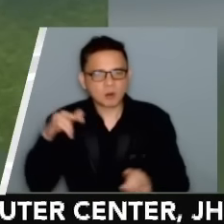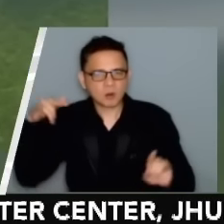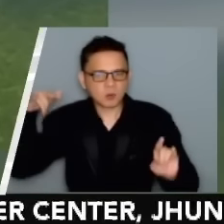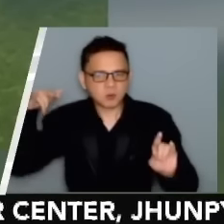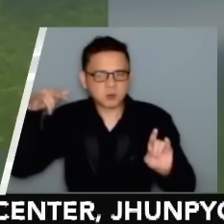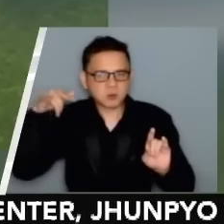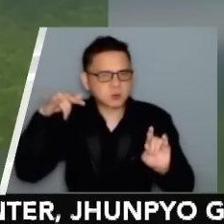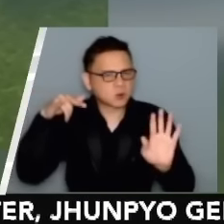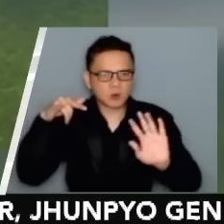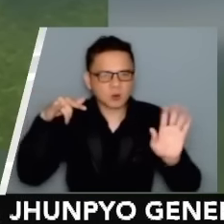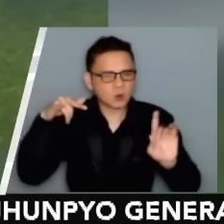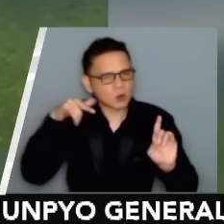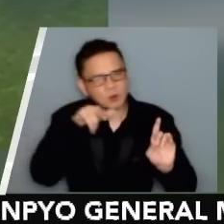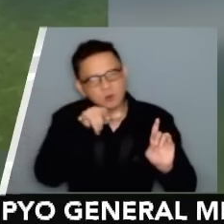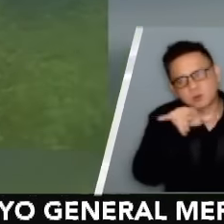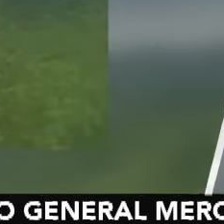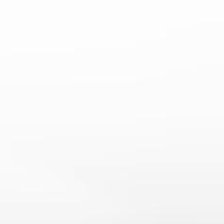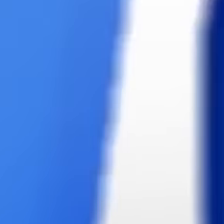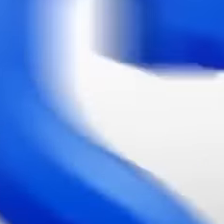tuktok